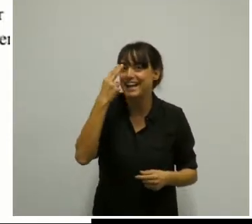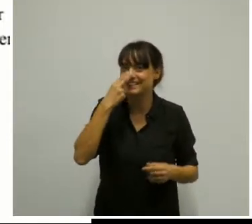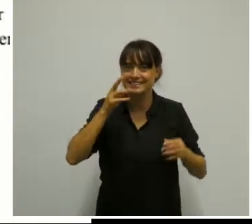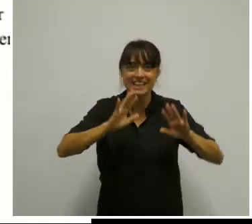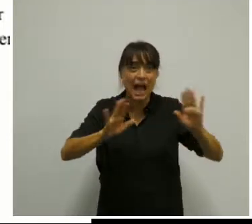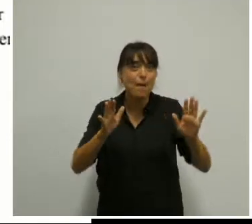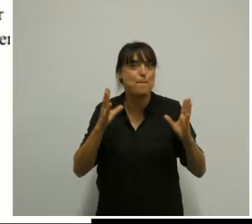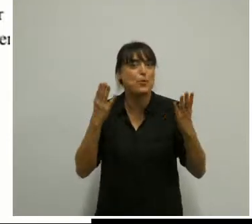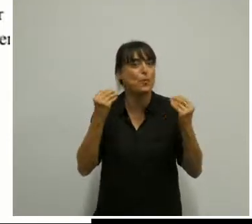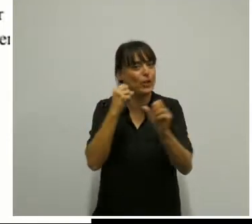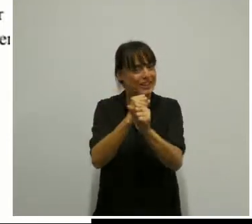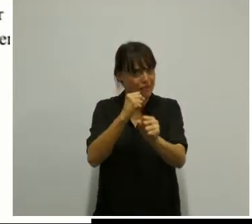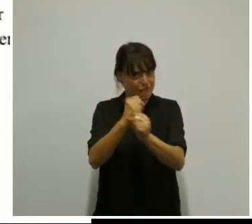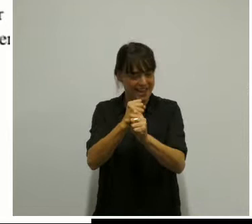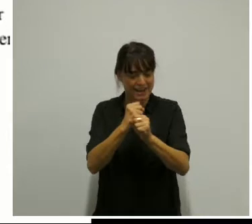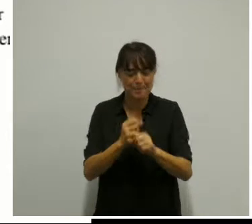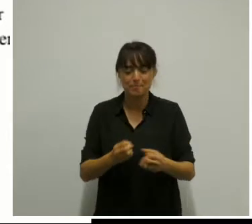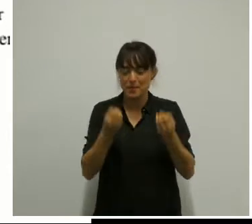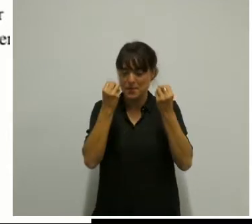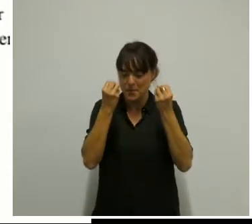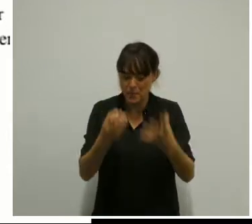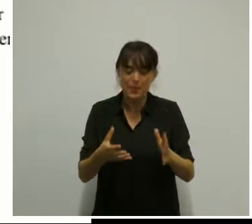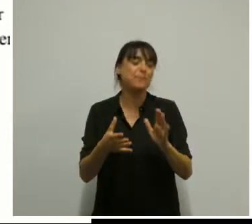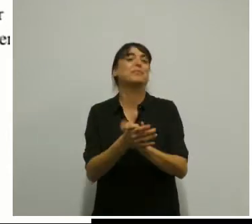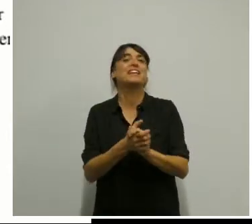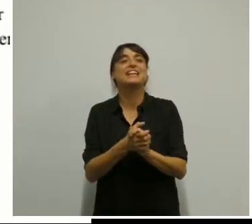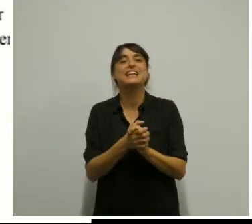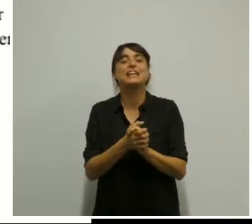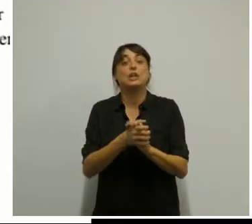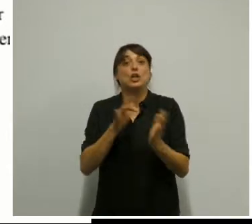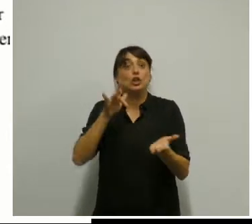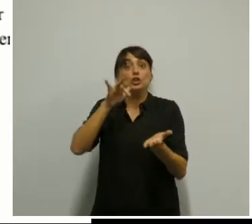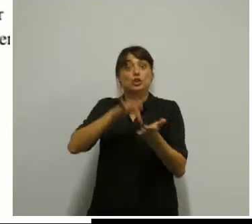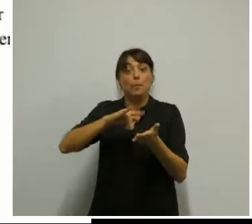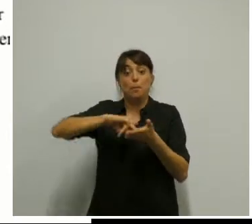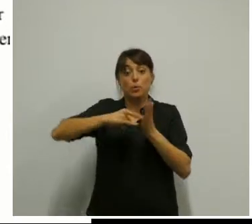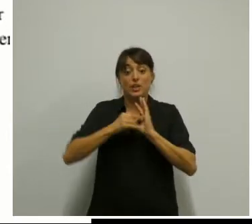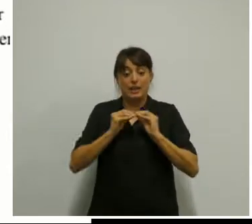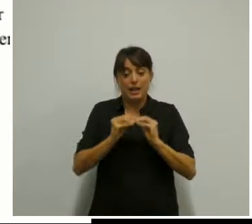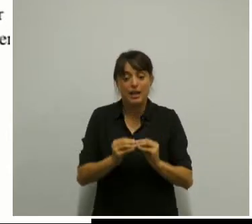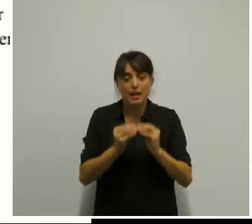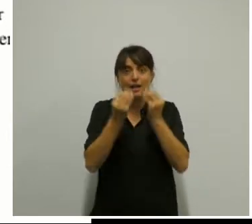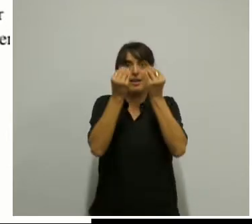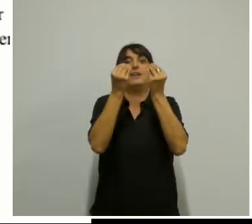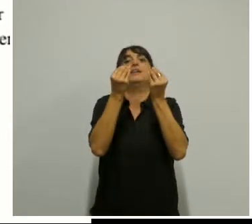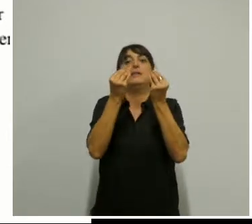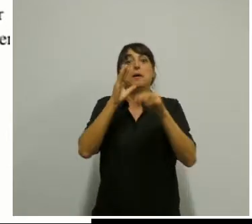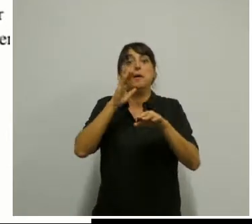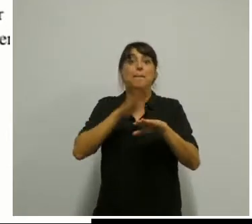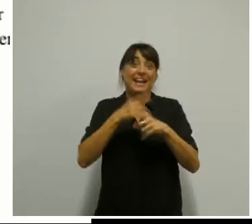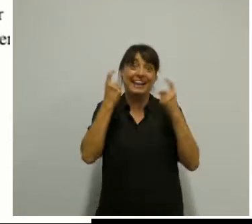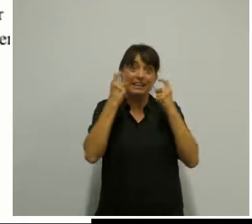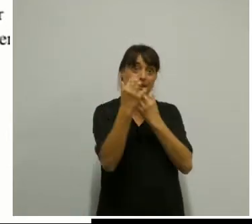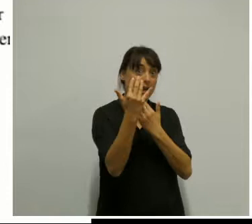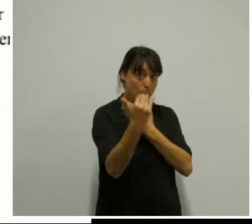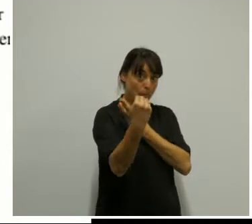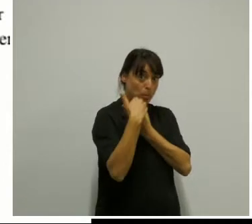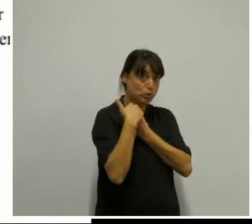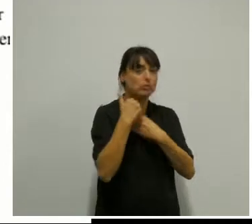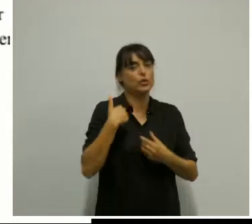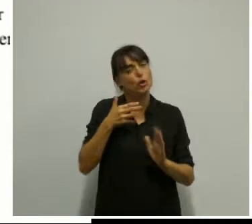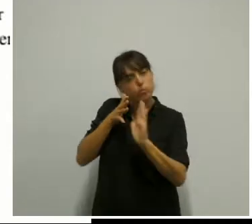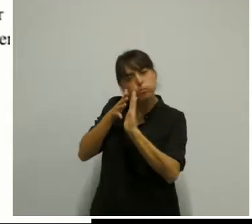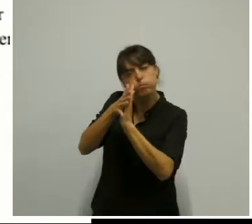d'aconseguir els recolzaments dels veïns del barri, has de difondre el teu projecte I com ho fas? Bueno, doncs aquí